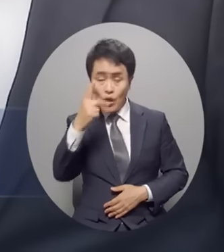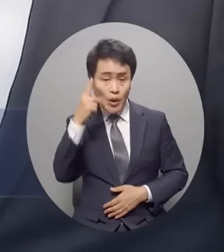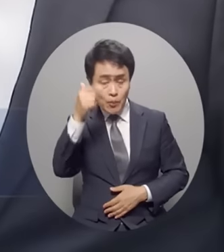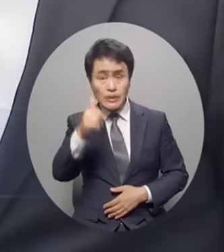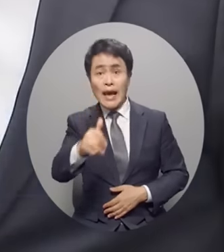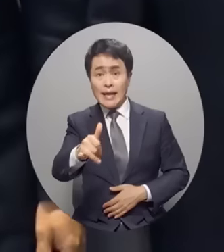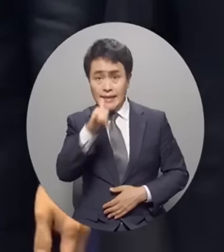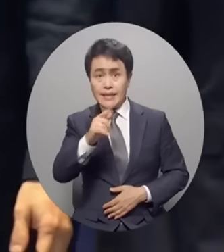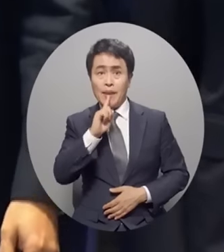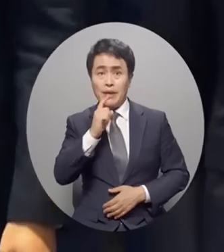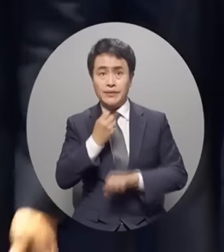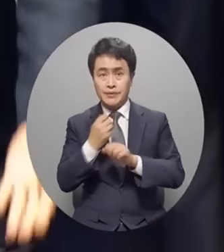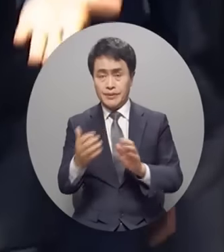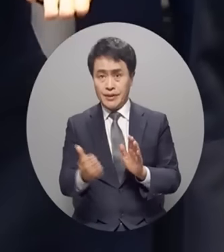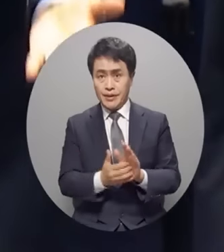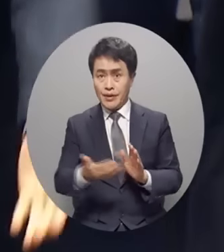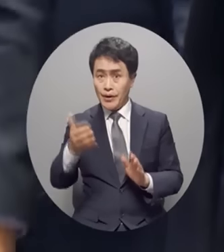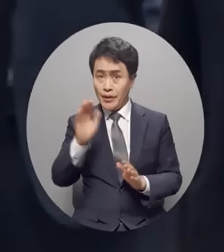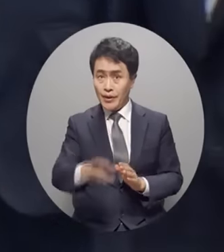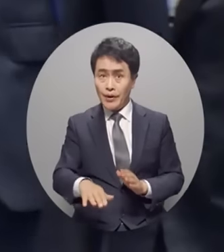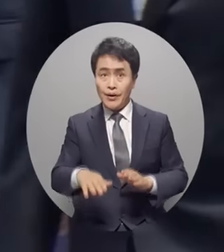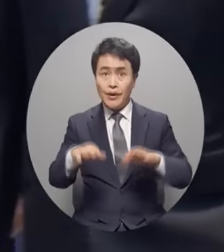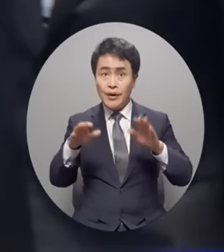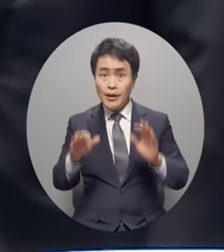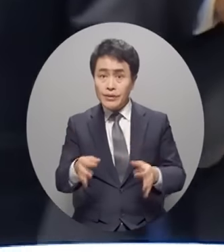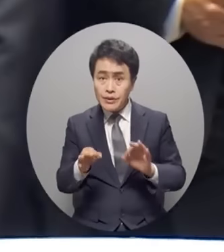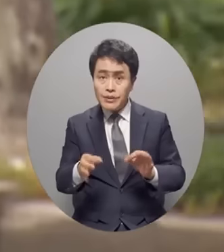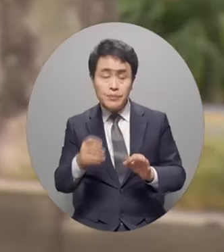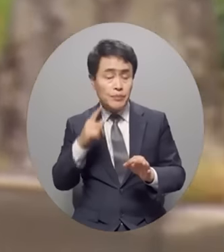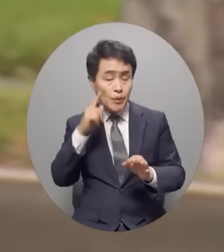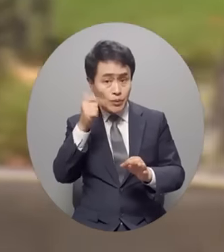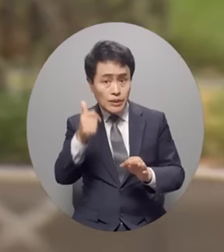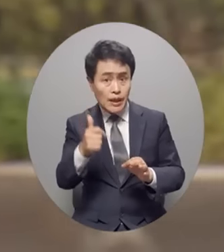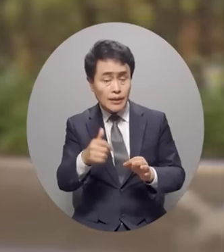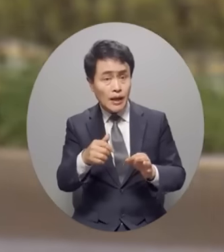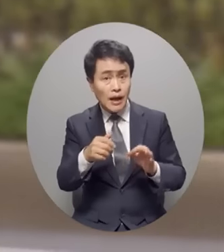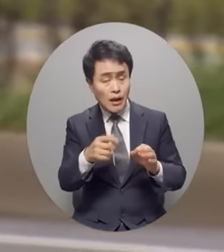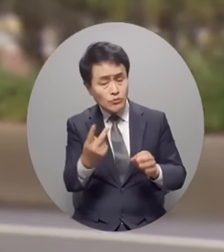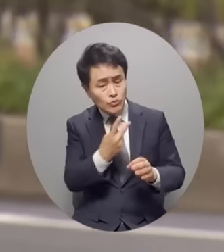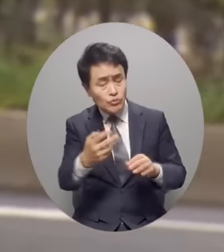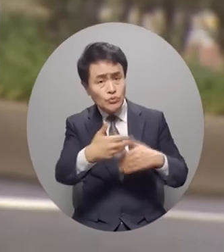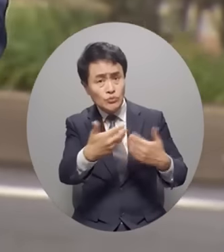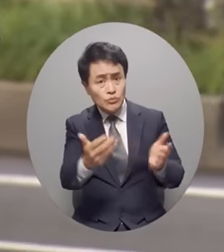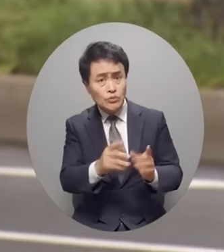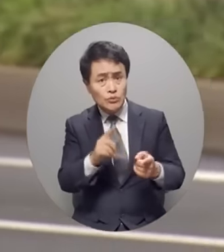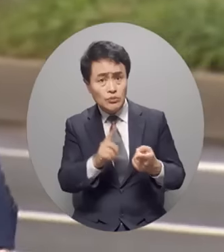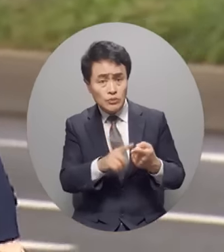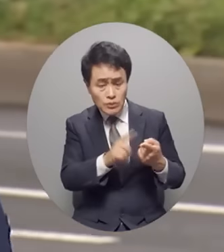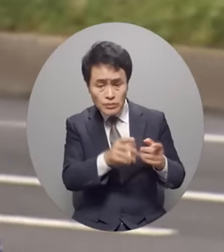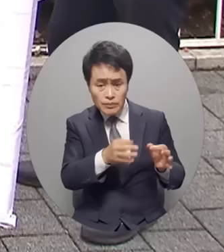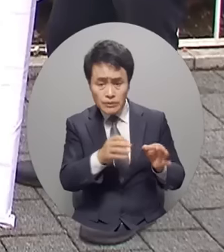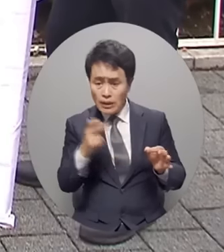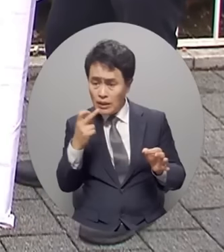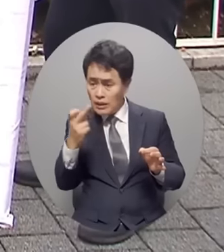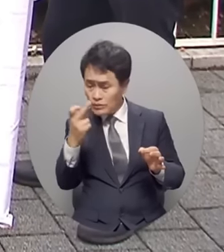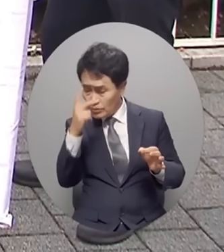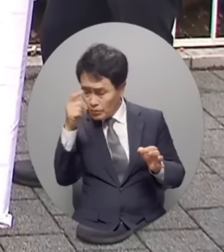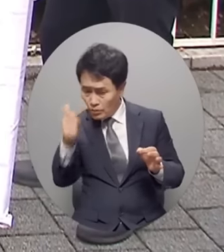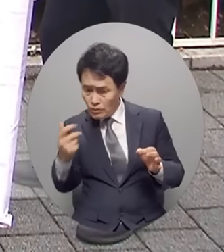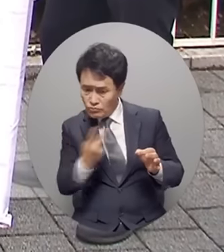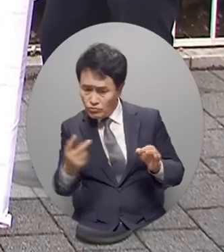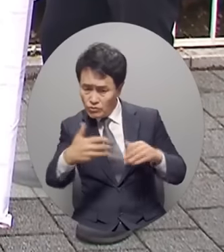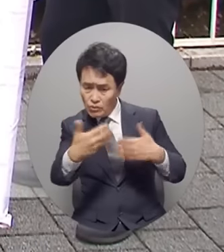갈립니다 하지만 김여사 최목사 양쪽 모두 금품을 주고받은 건 부인하지 않습니다